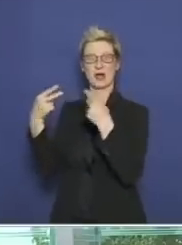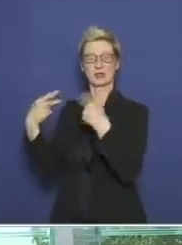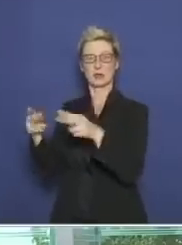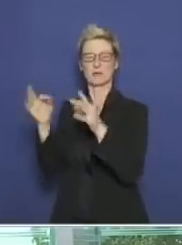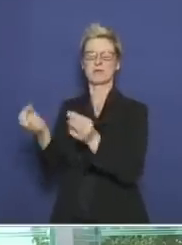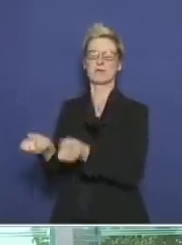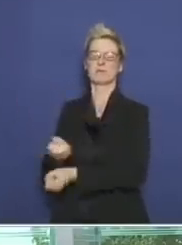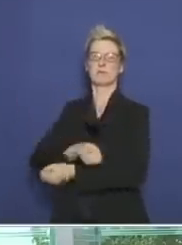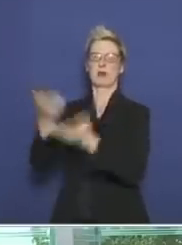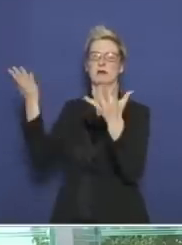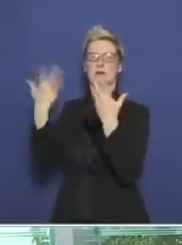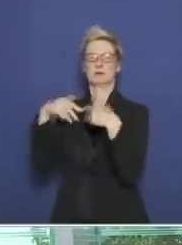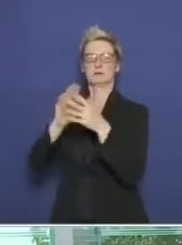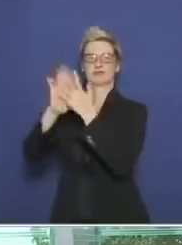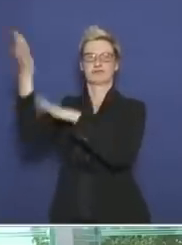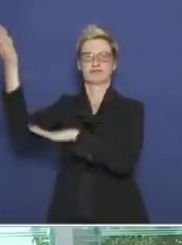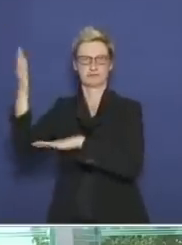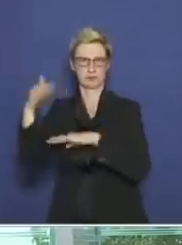Herr Grimm, bitte.